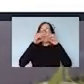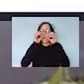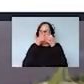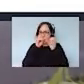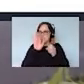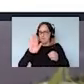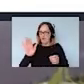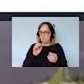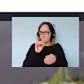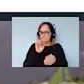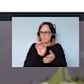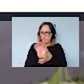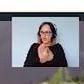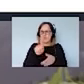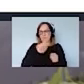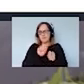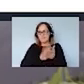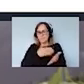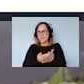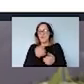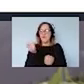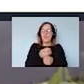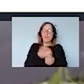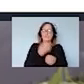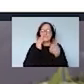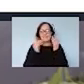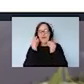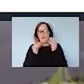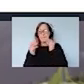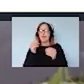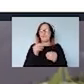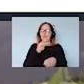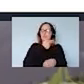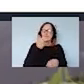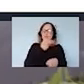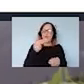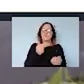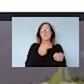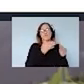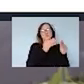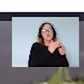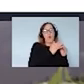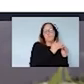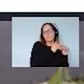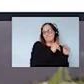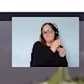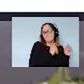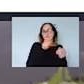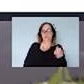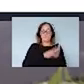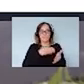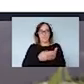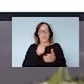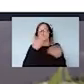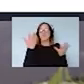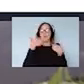Google i są tam przykłady gier i zabaw od tematów typu cyfrowy dobrostan, bo właśnie tak jak ten przykład tutaj,